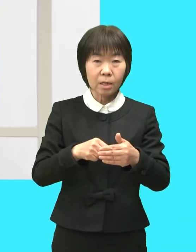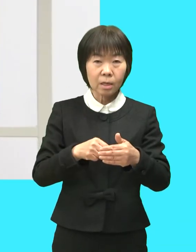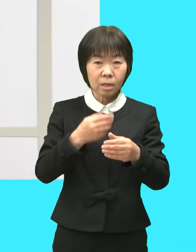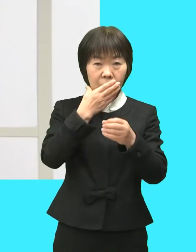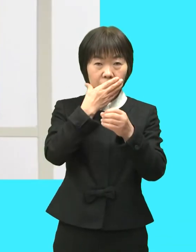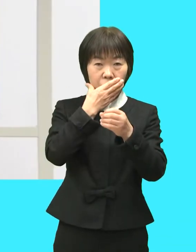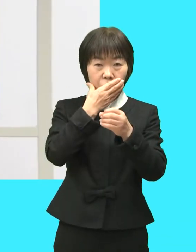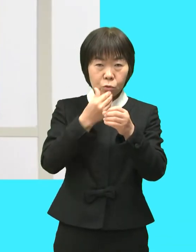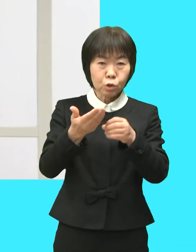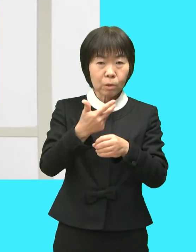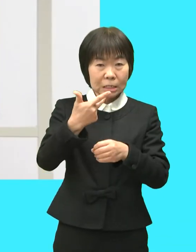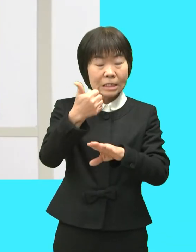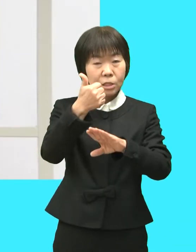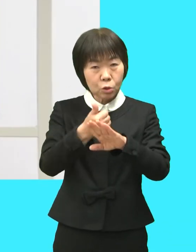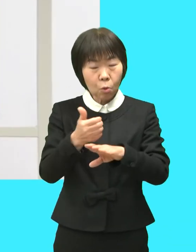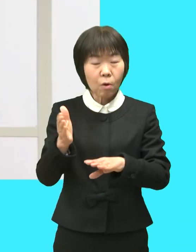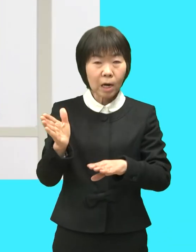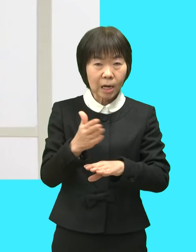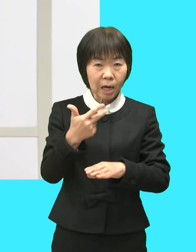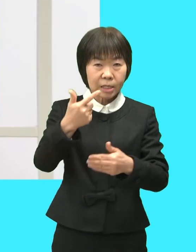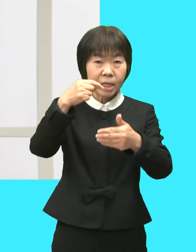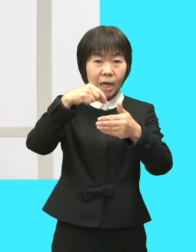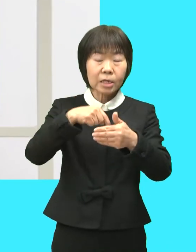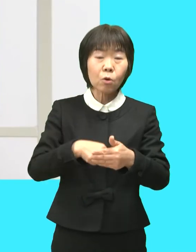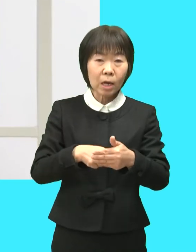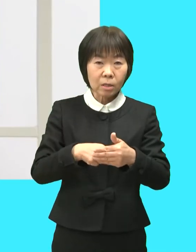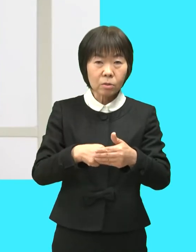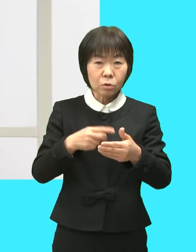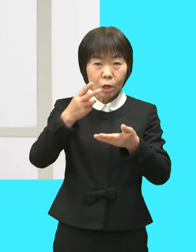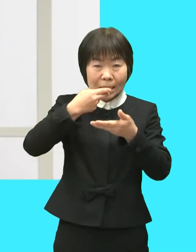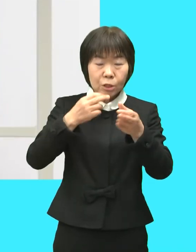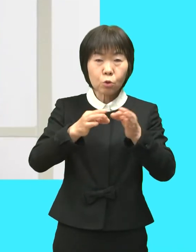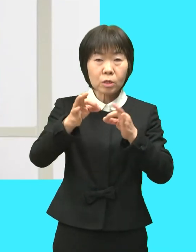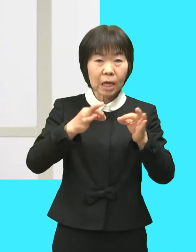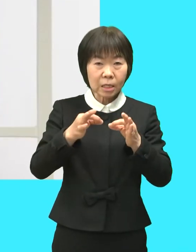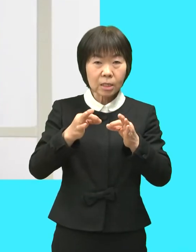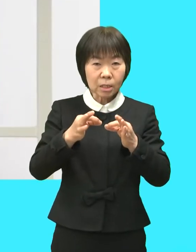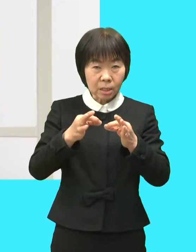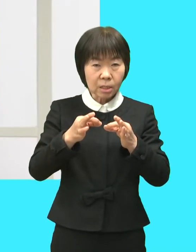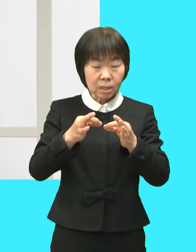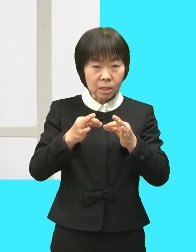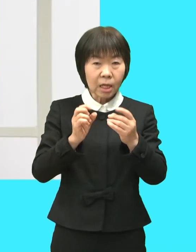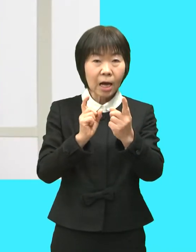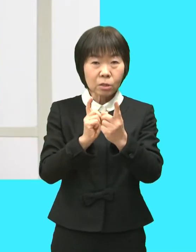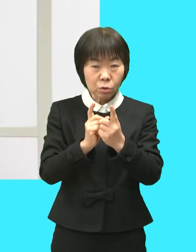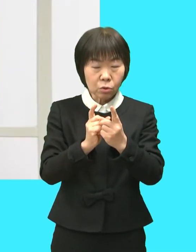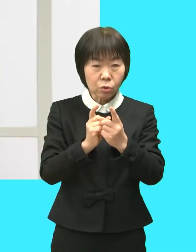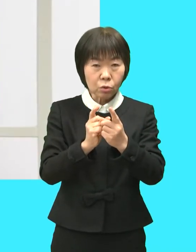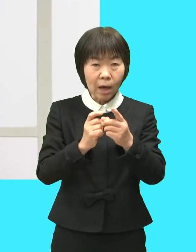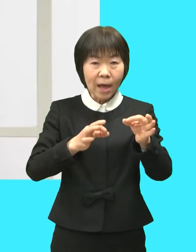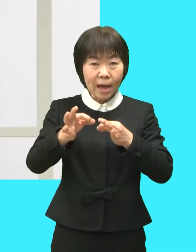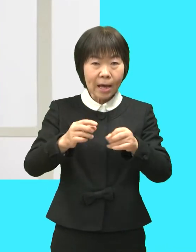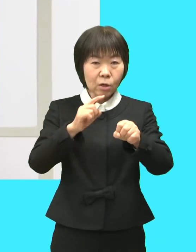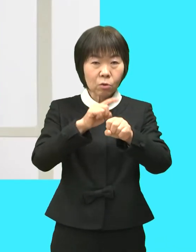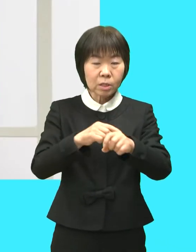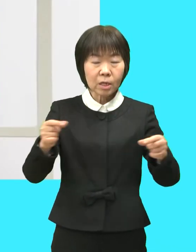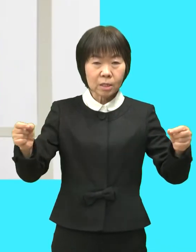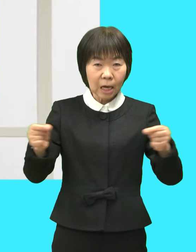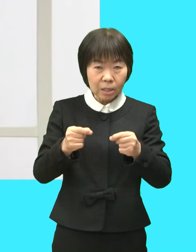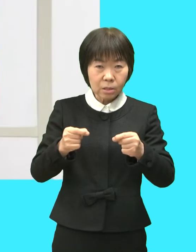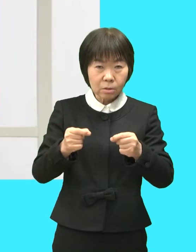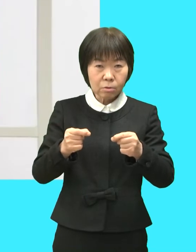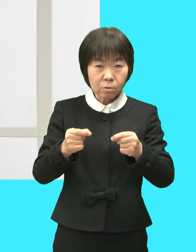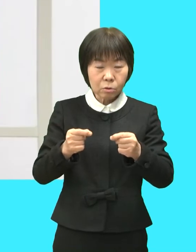島市長から福島市内における飲食店等の営業時間の短縮の要請をいただきました